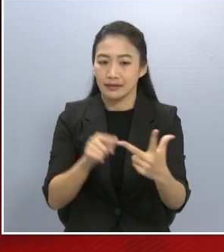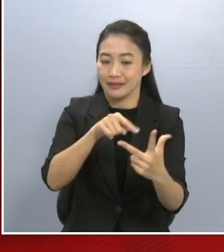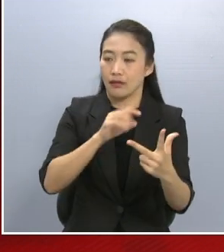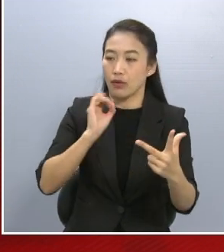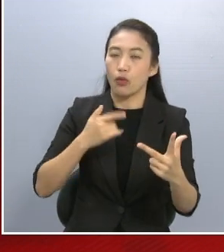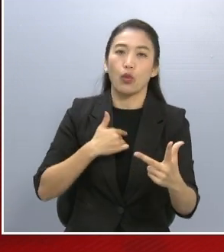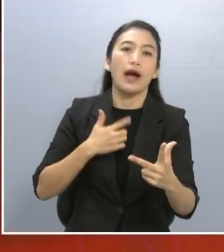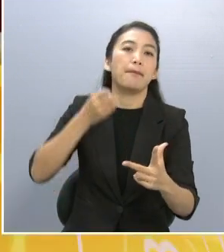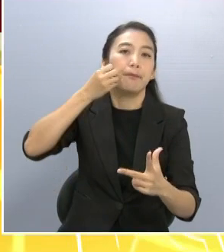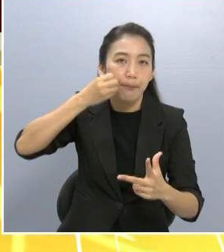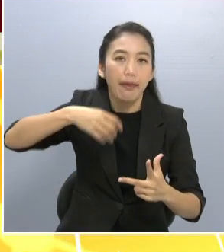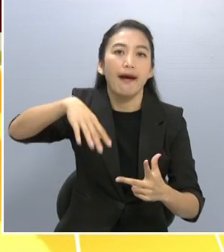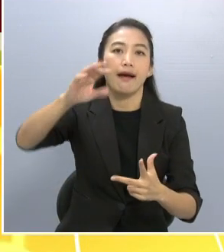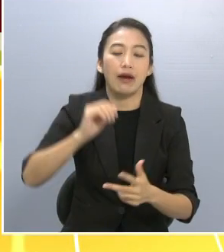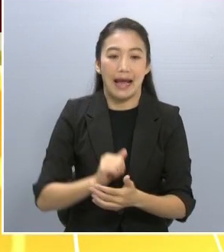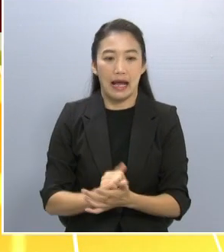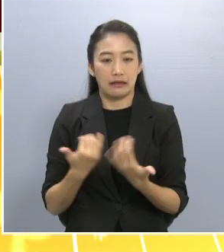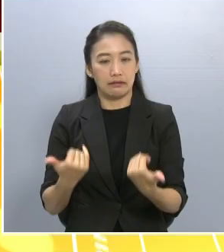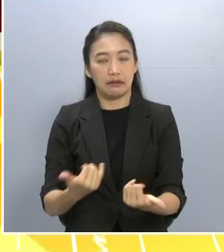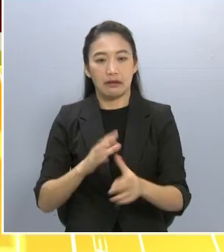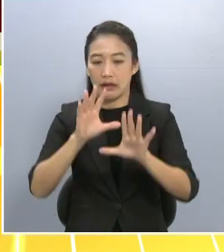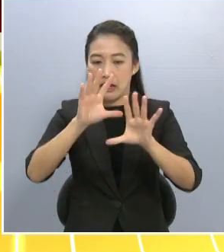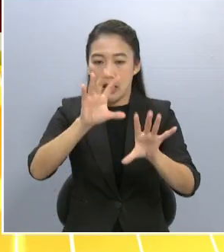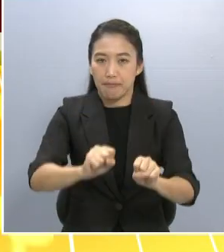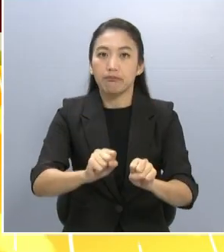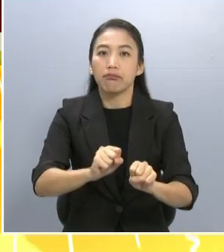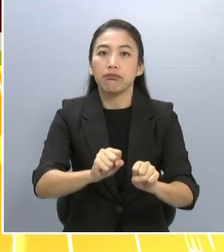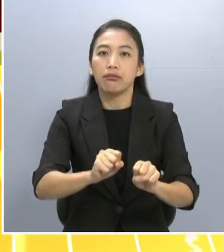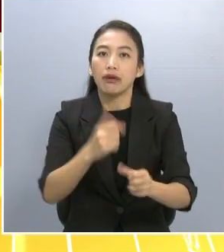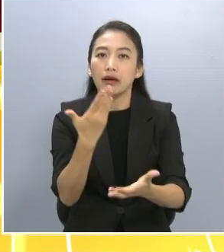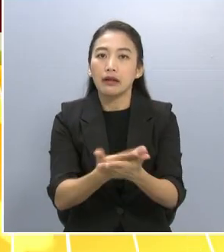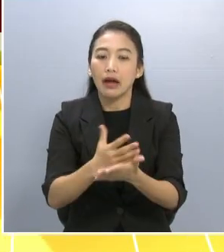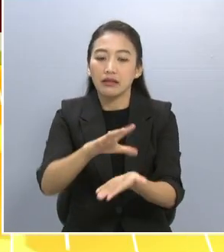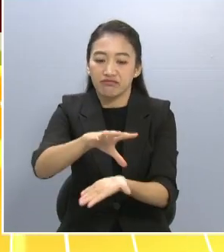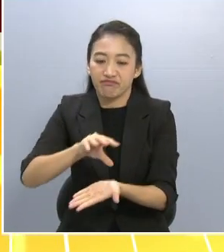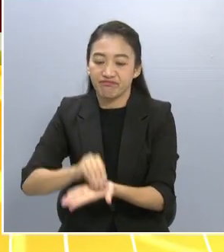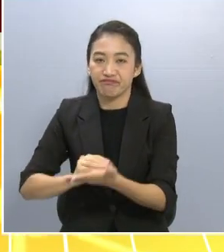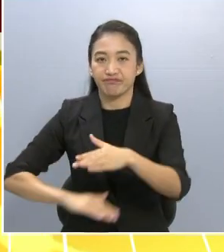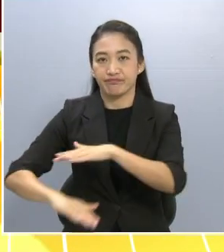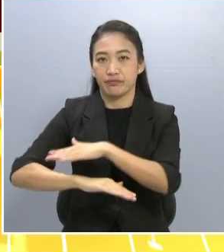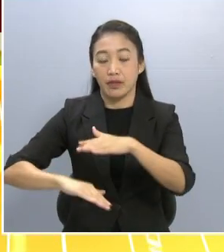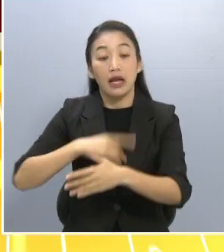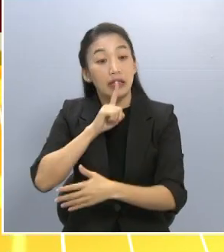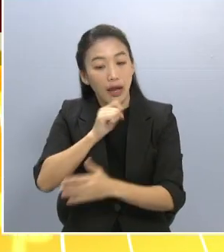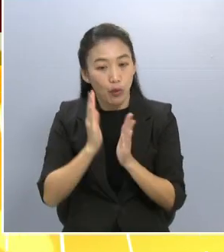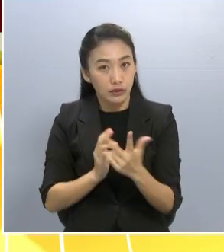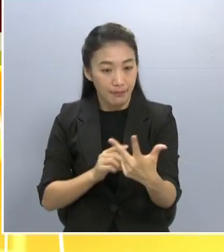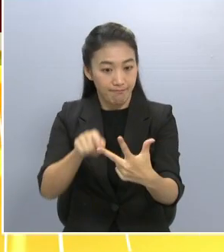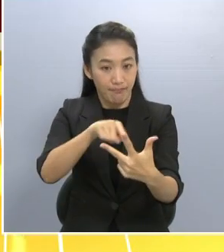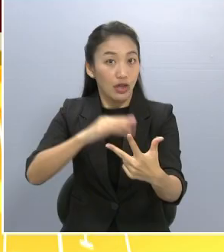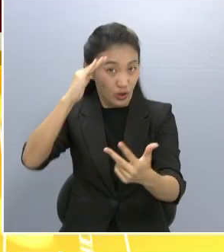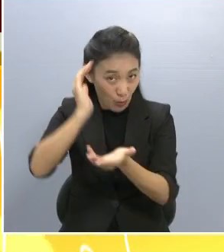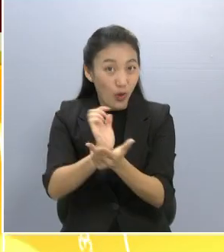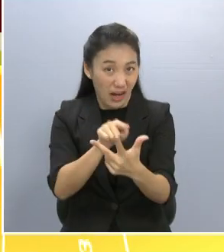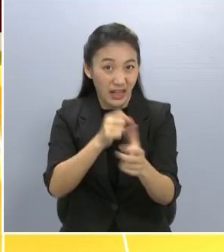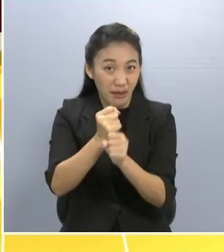ไว้เป็นของกลางแล้วก็ถามต่อแล้วมีใครรู้เห็นในการกระทำความผิดอีกไหมนอกเหนือจาก 3นายที่เจอแบบคาหนังคา